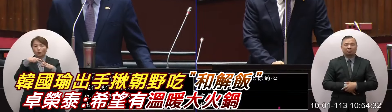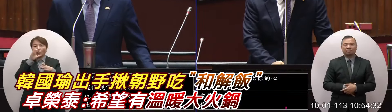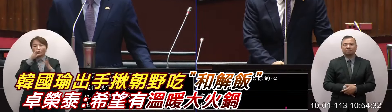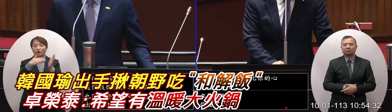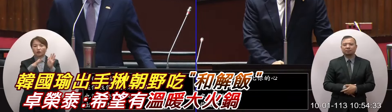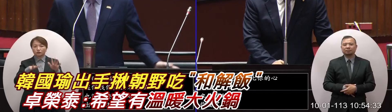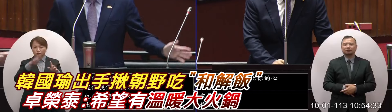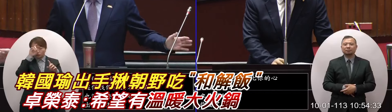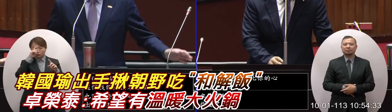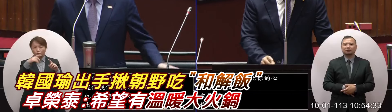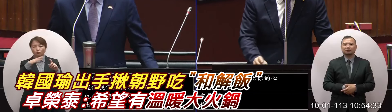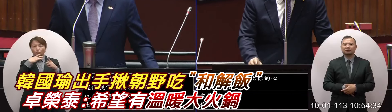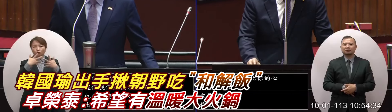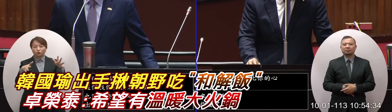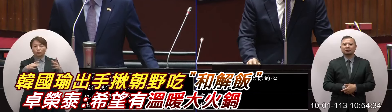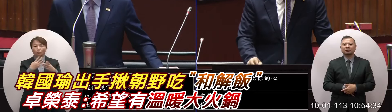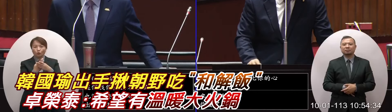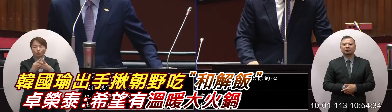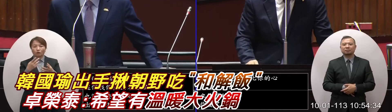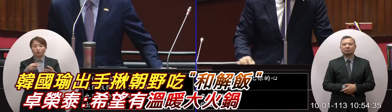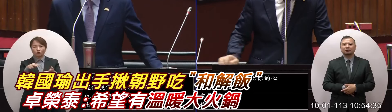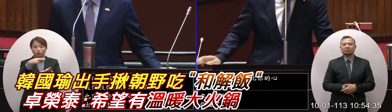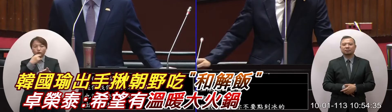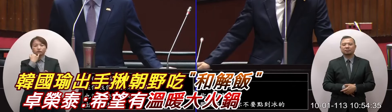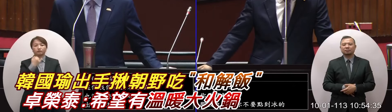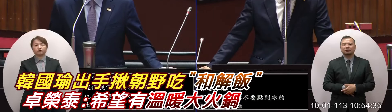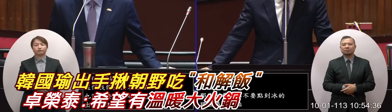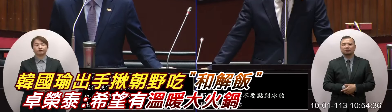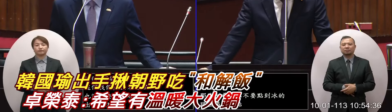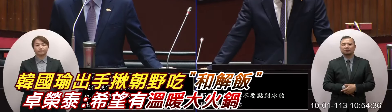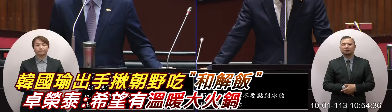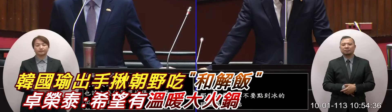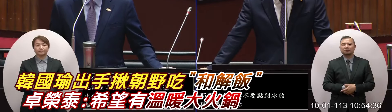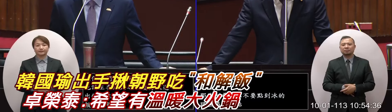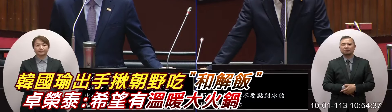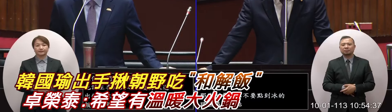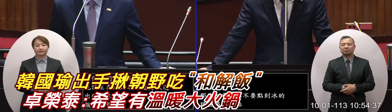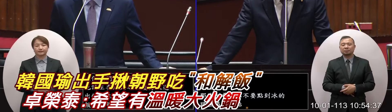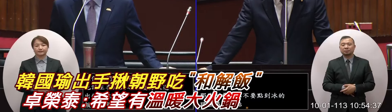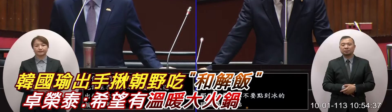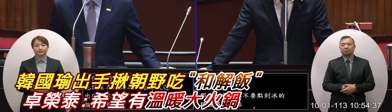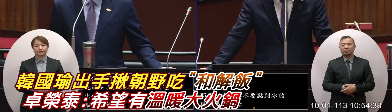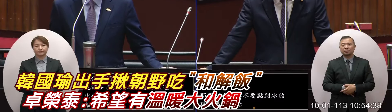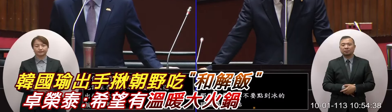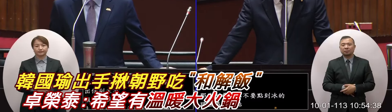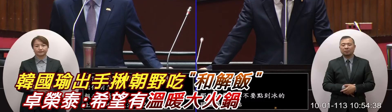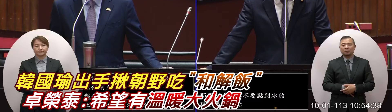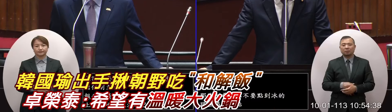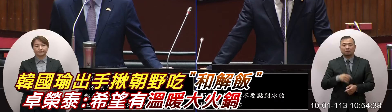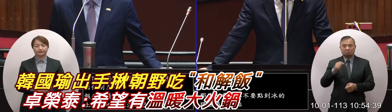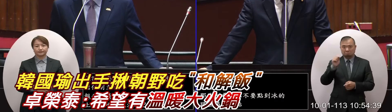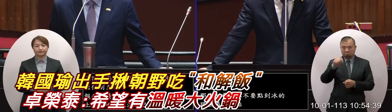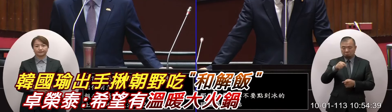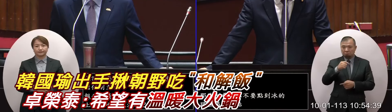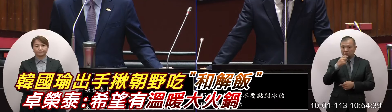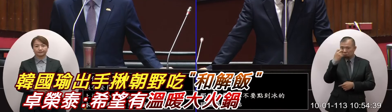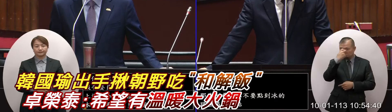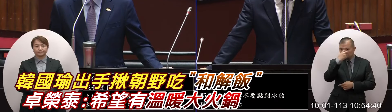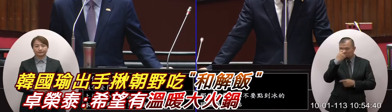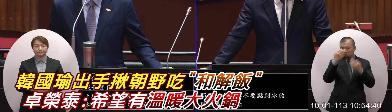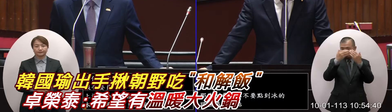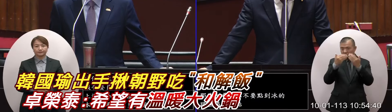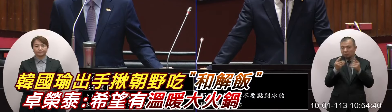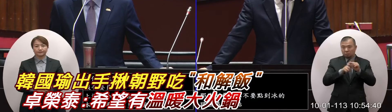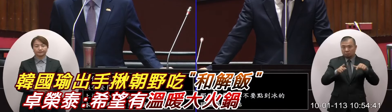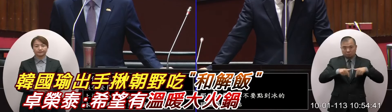本周五希望有更温暖的大火锅。啊， 那事实上我们这个查核中心告诉大家哈、啊，这个预算被退